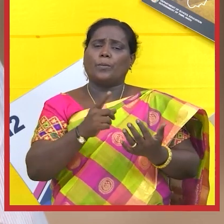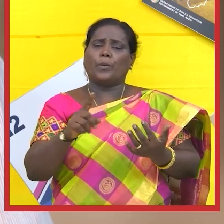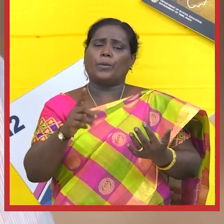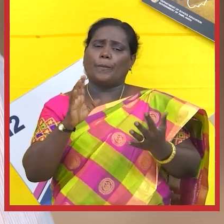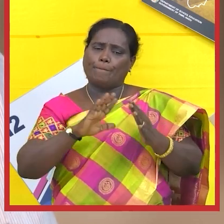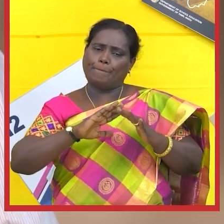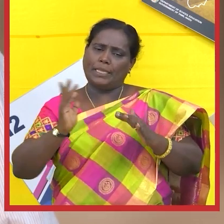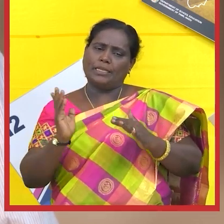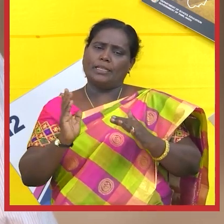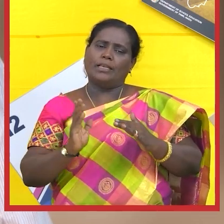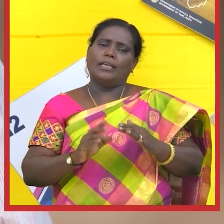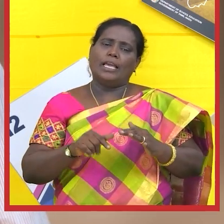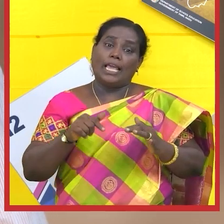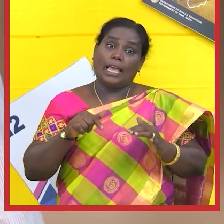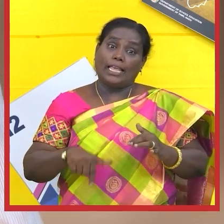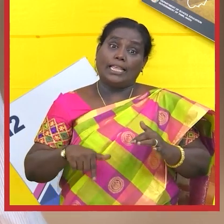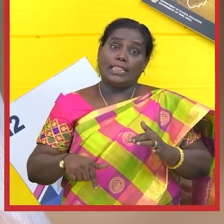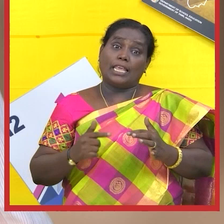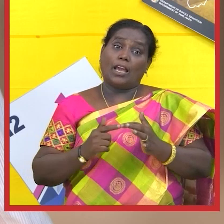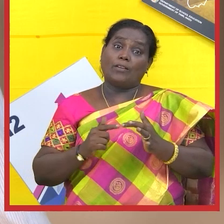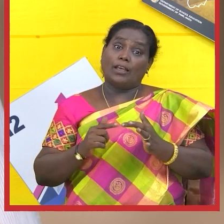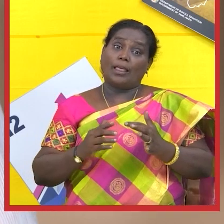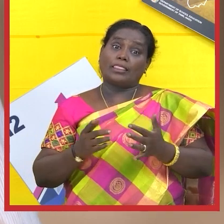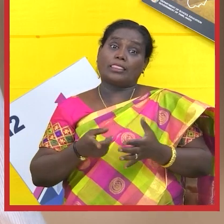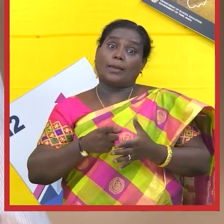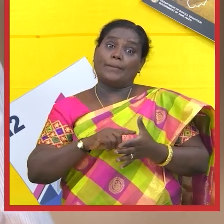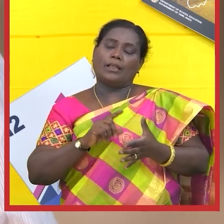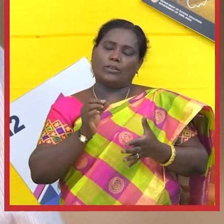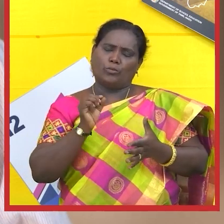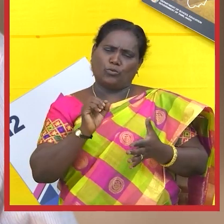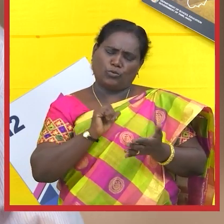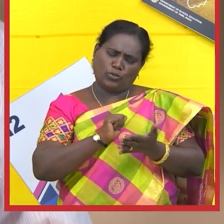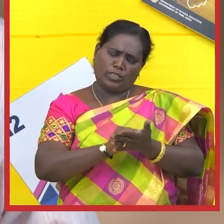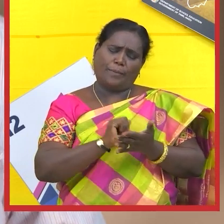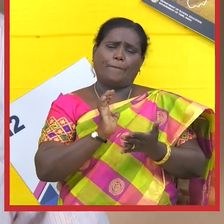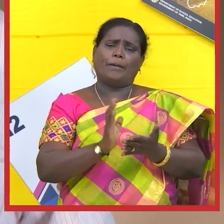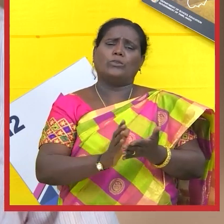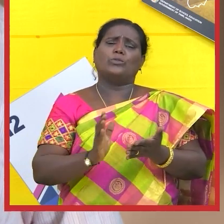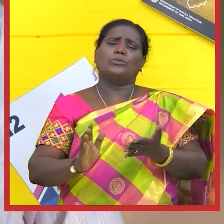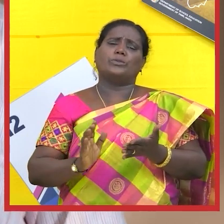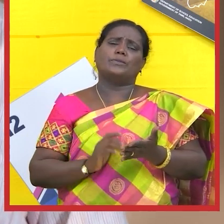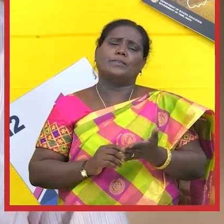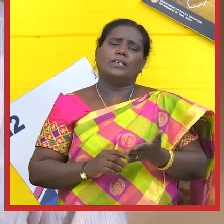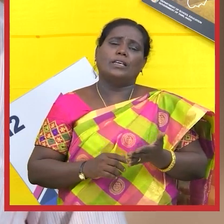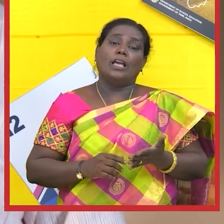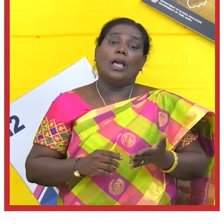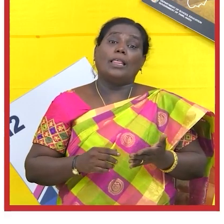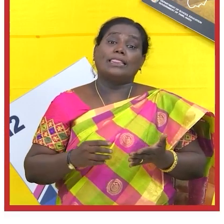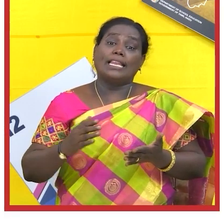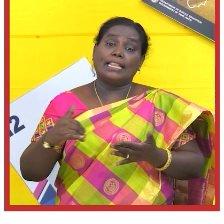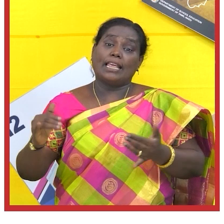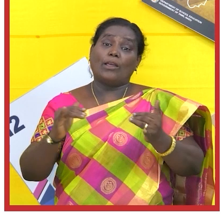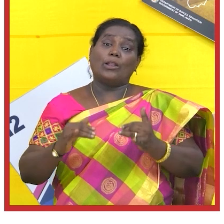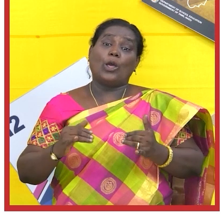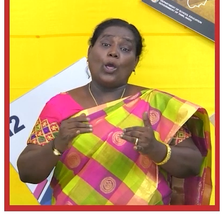தொழிலாளர் இயக்கங்களிலே நம் தமிழ்நாட்டிற்கு மிக முக்கியமான பங்கு உண்டு. சென்னை மாகாணத்திலே இந்த தொழிற்சங்கங்களை ஏற்படுத்தியதிலே